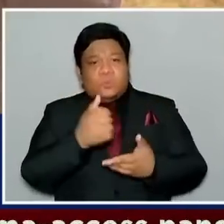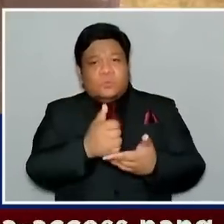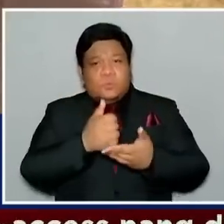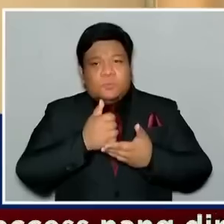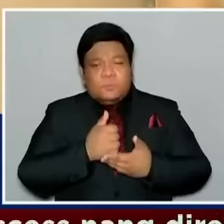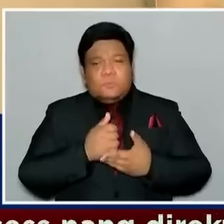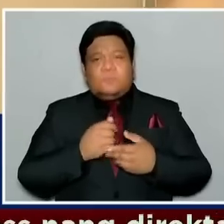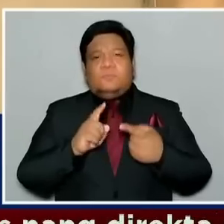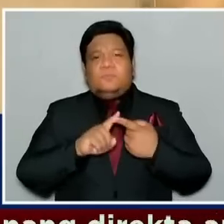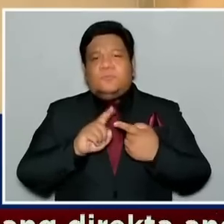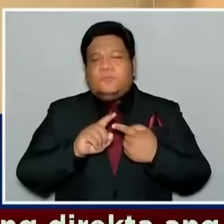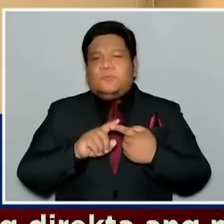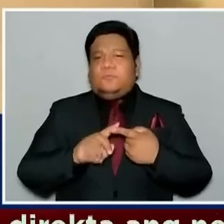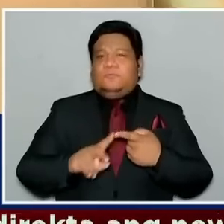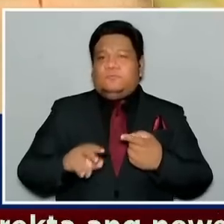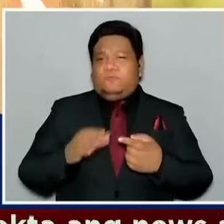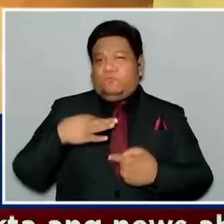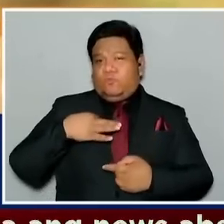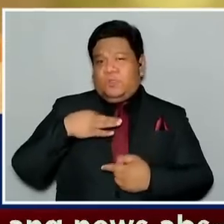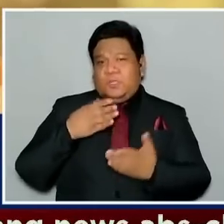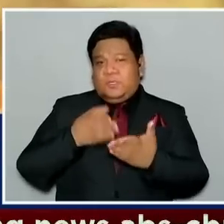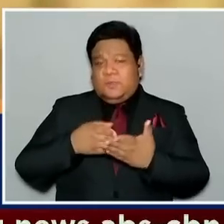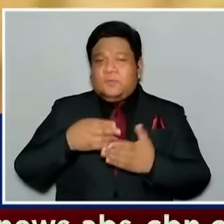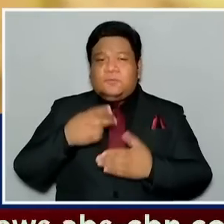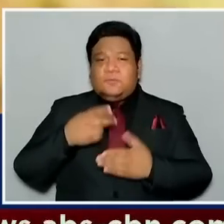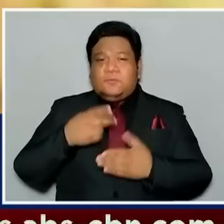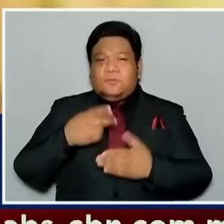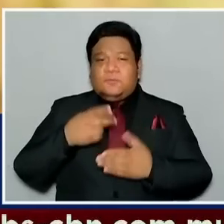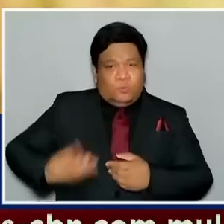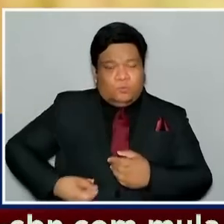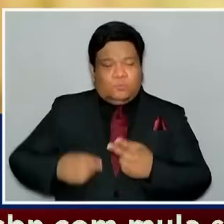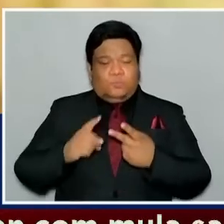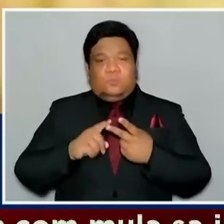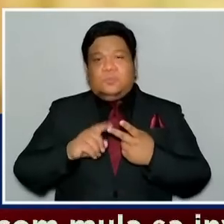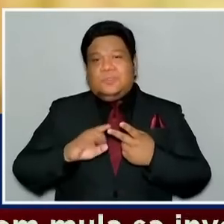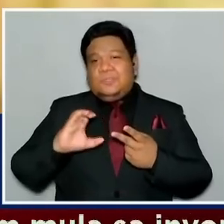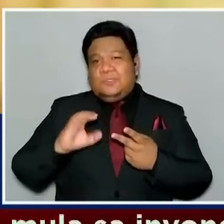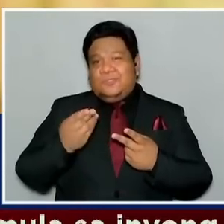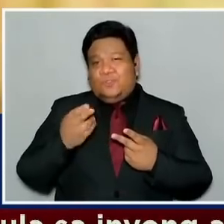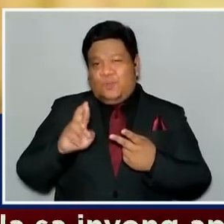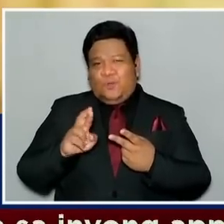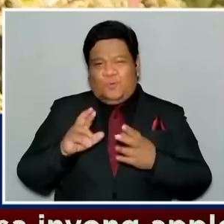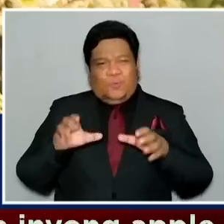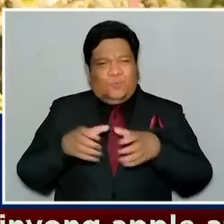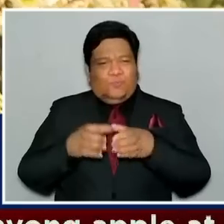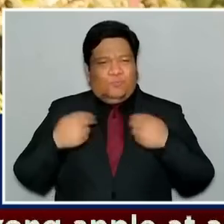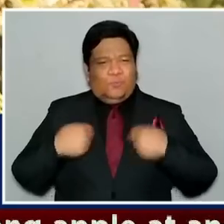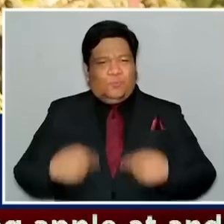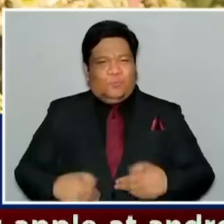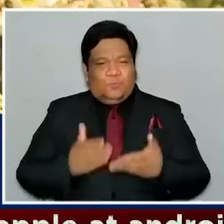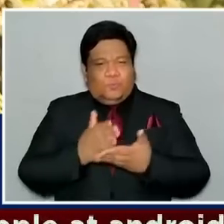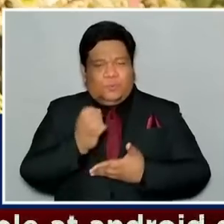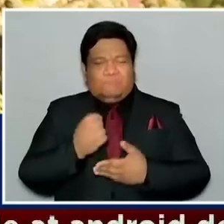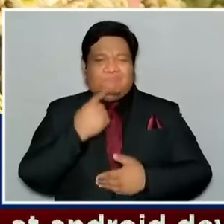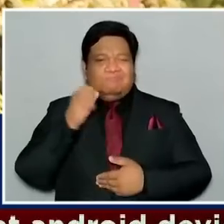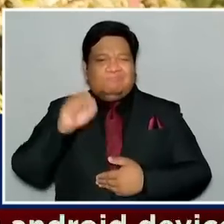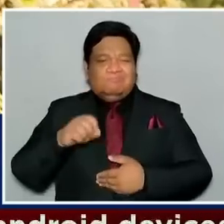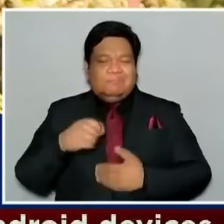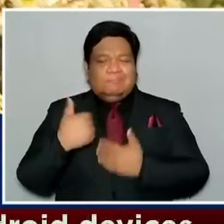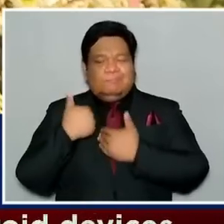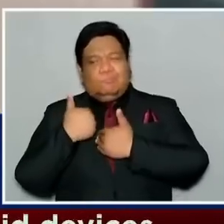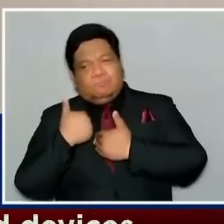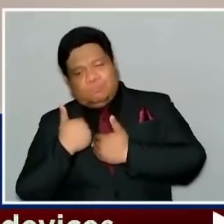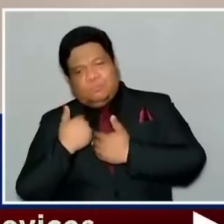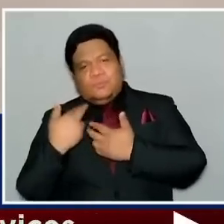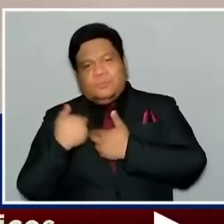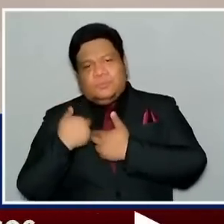and Corruption at ang Commission on Human Rights. Aminado si Mayor Janice na malaking responsibilidad ang naiwan sa kanya ng yumaong